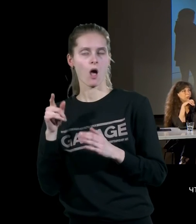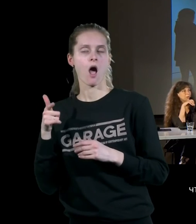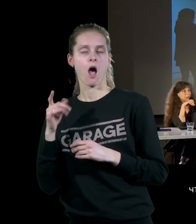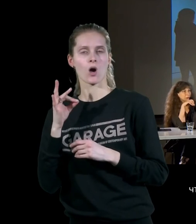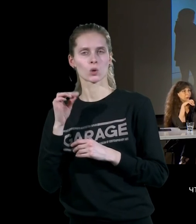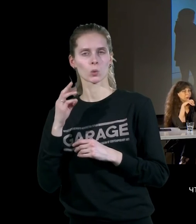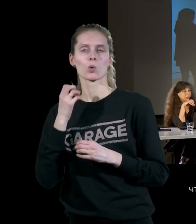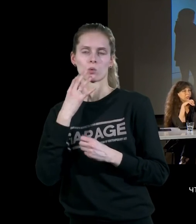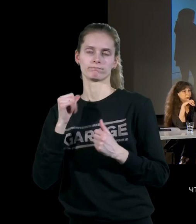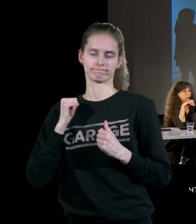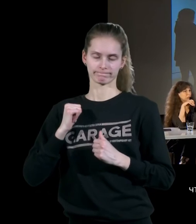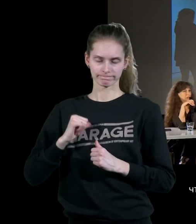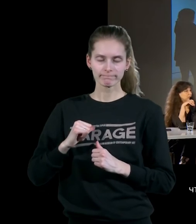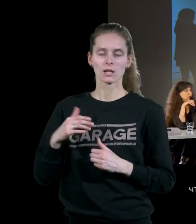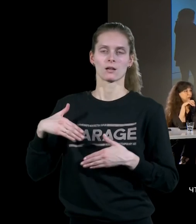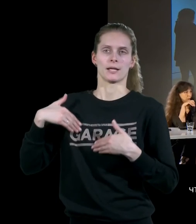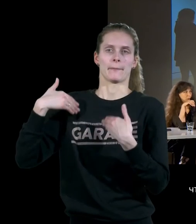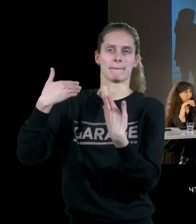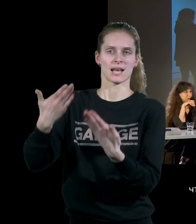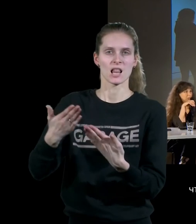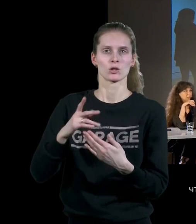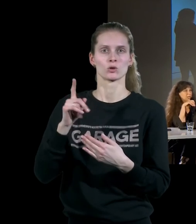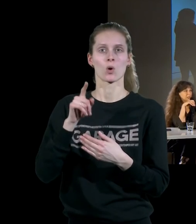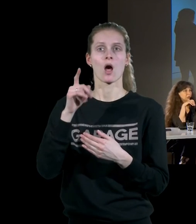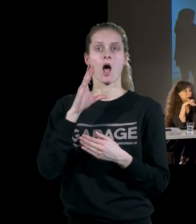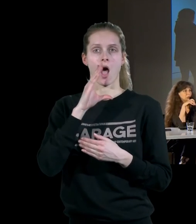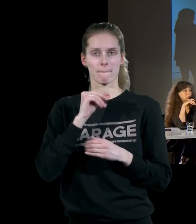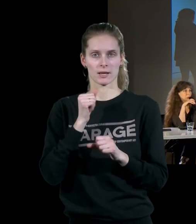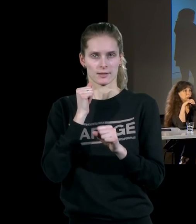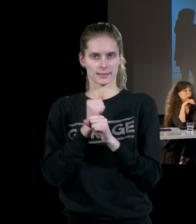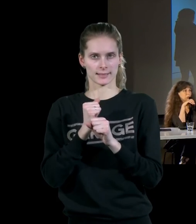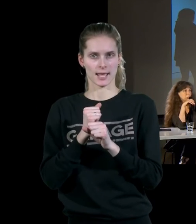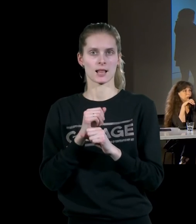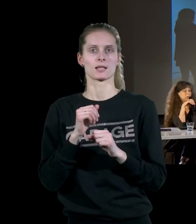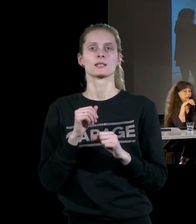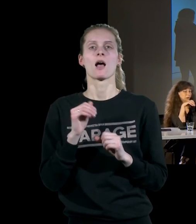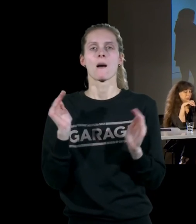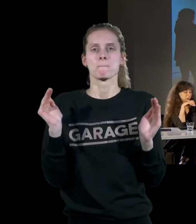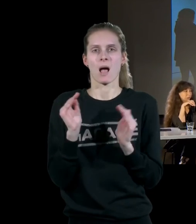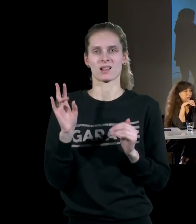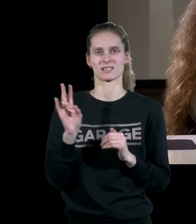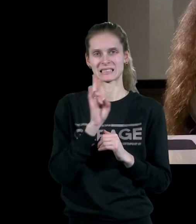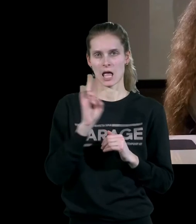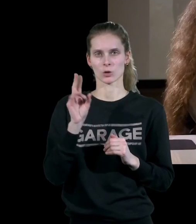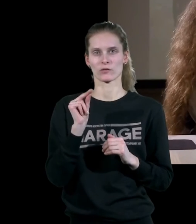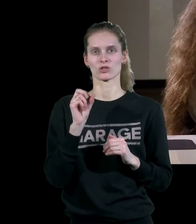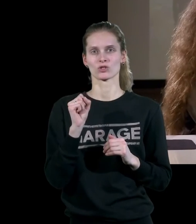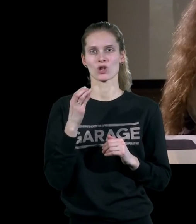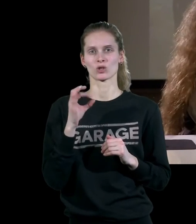часовню, в которой бы висели его картины и ничего, кроме них, и это часовня, которая могла бы быть